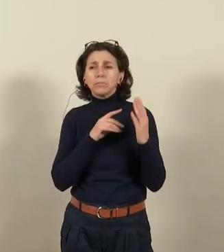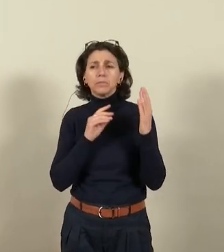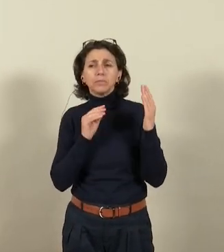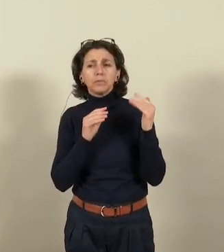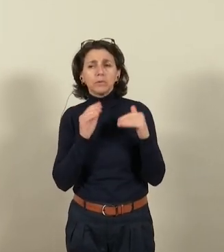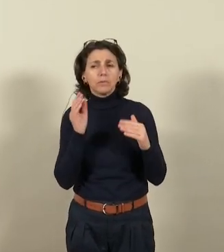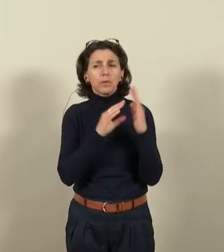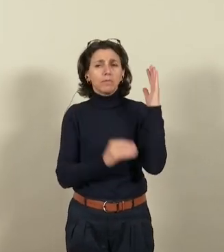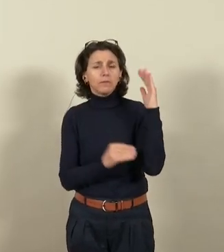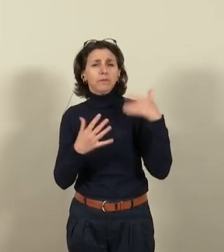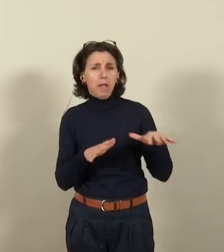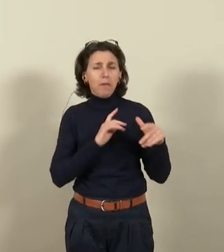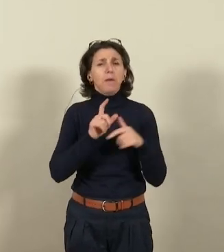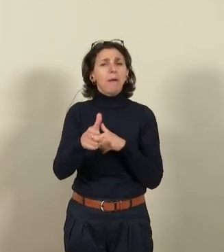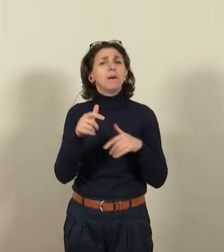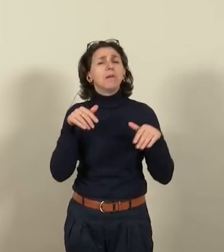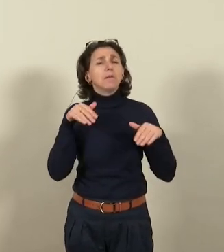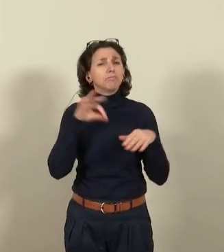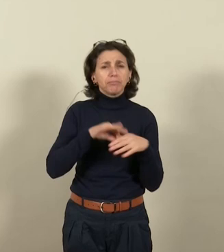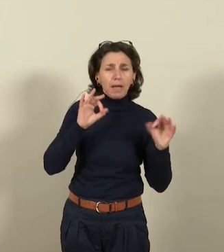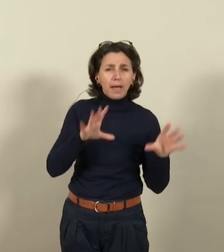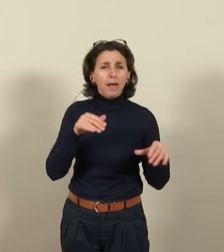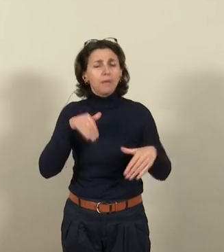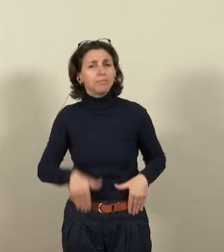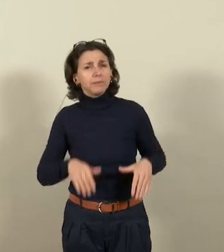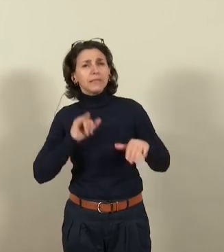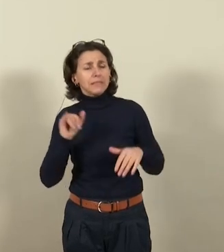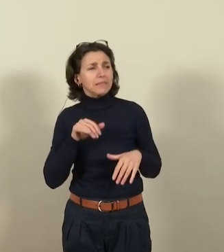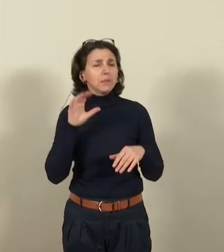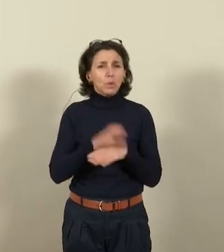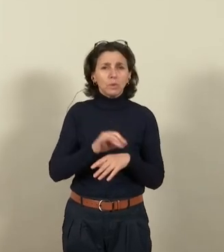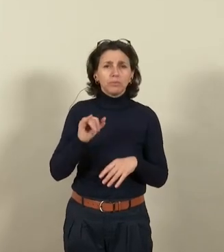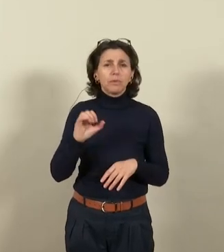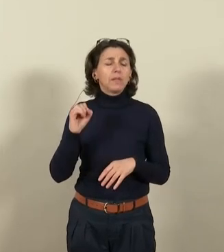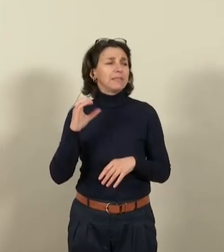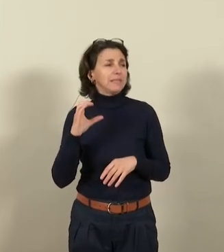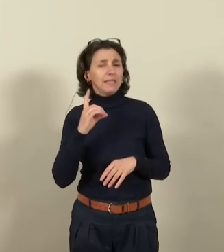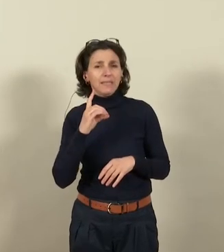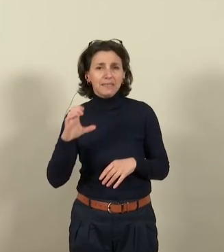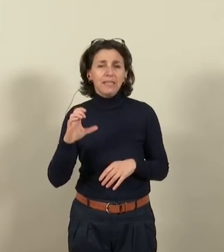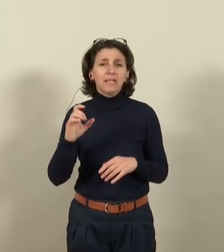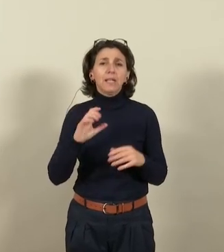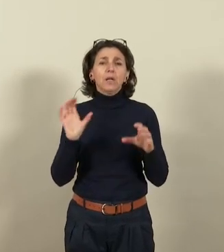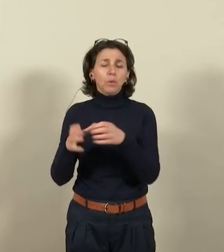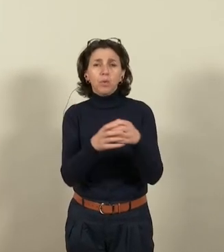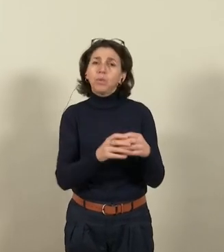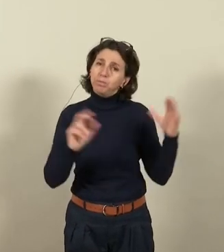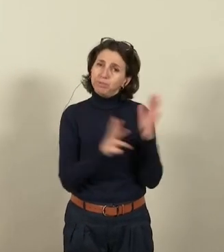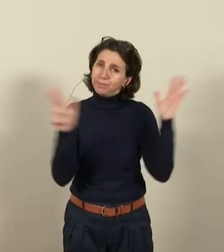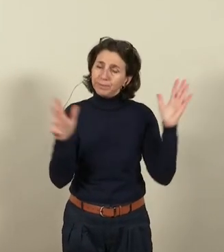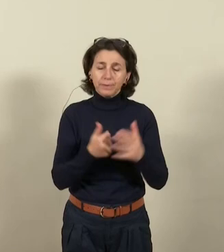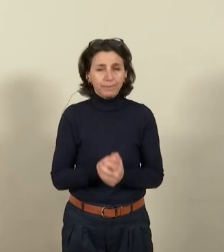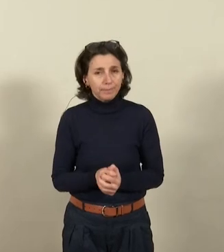s'abstient qui vote contre NR et osddc qui vote pour les autres groupes ce veut être adopté je vous